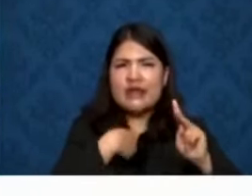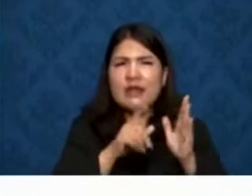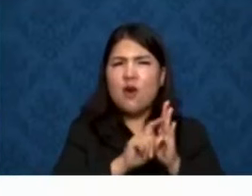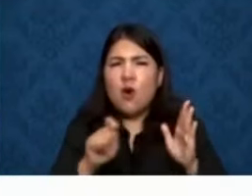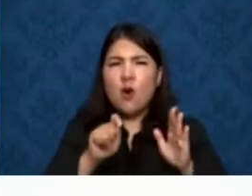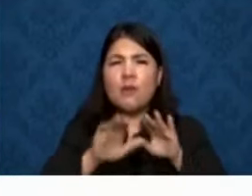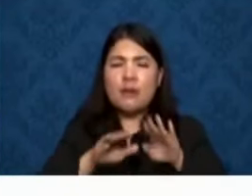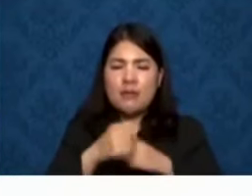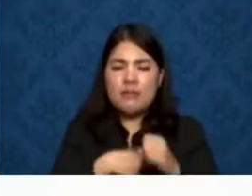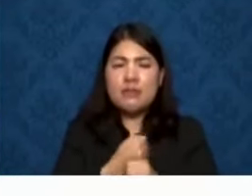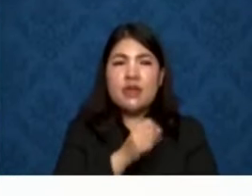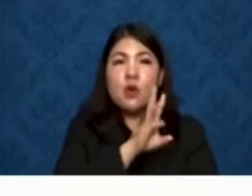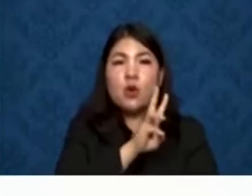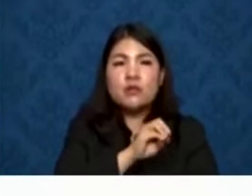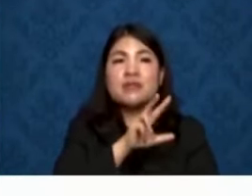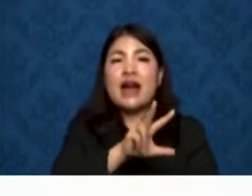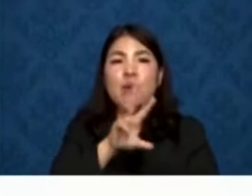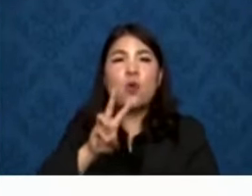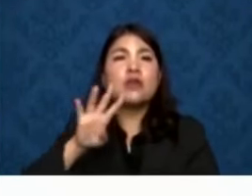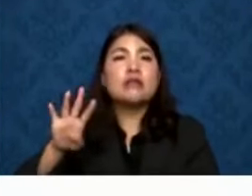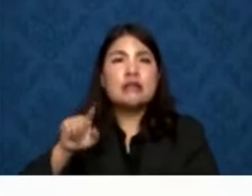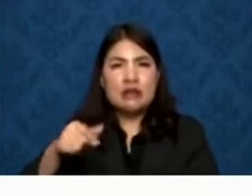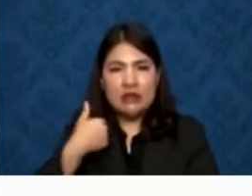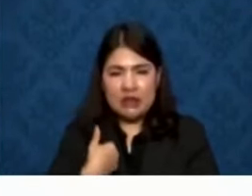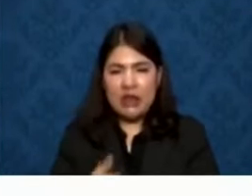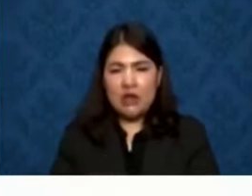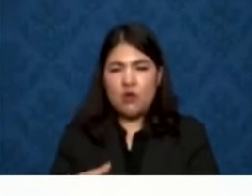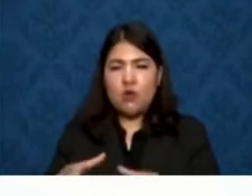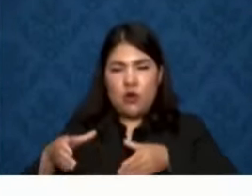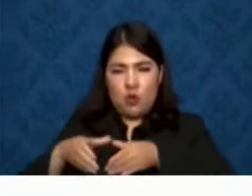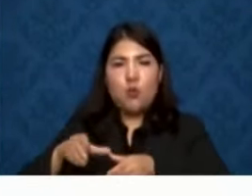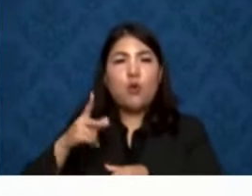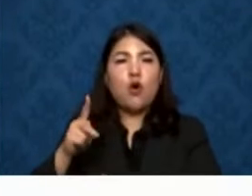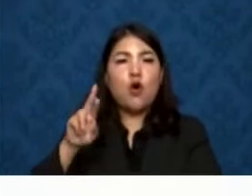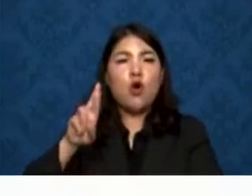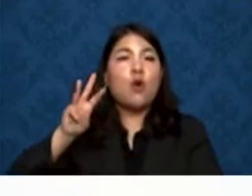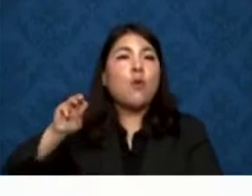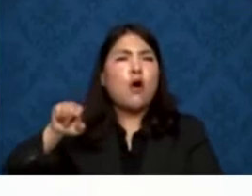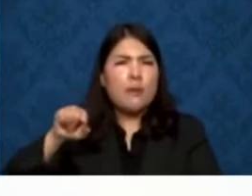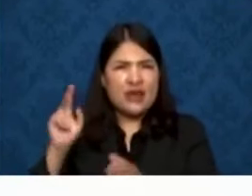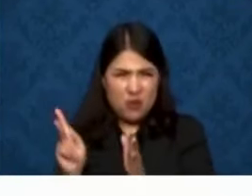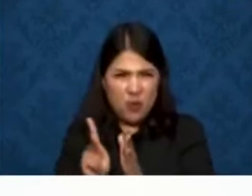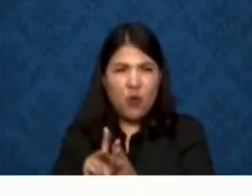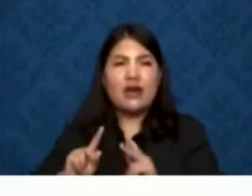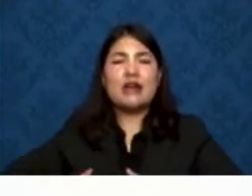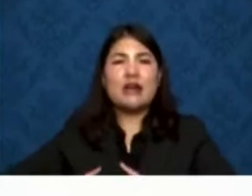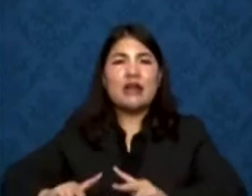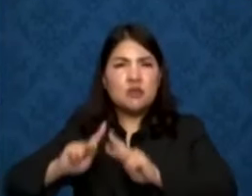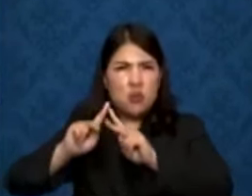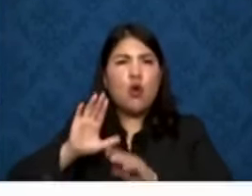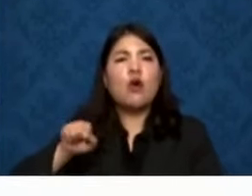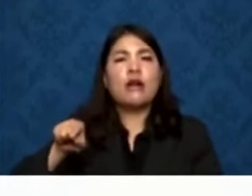6364ท่านนั่งอยู่ในครมกฎกระทรวงนี้เป็นกฎกระทรวงของท่านแล้วก็เขียน